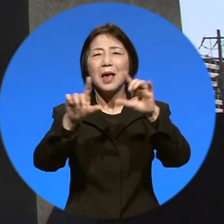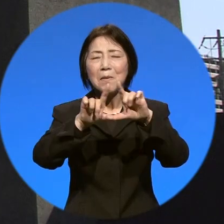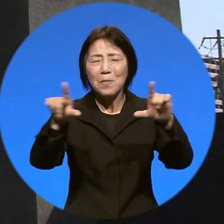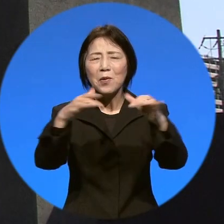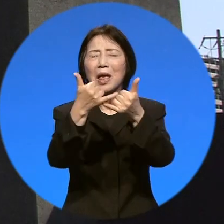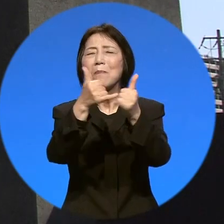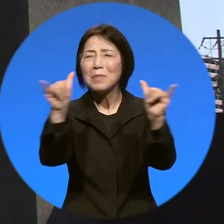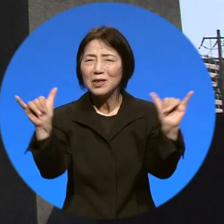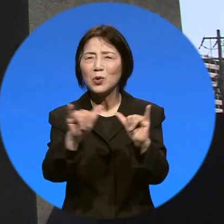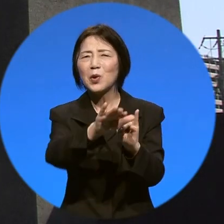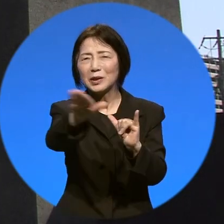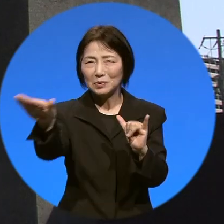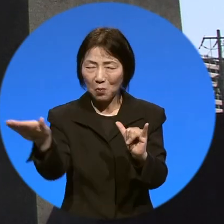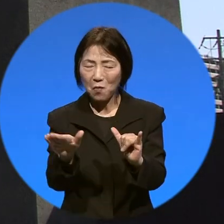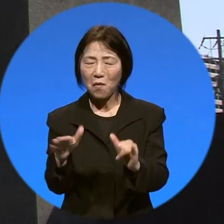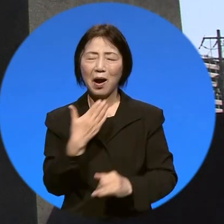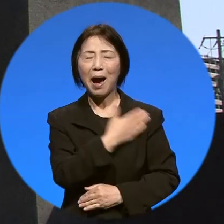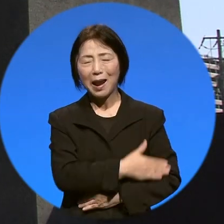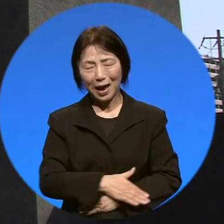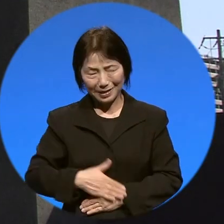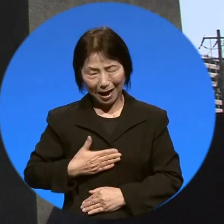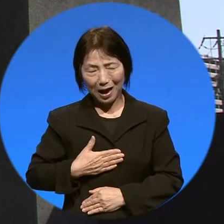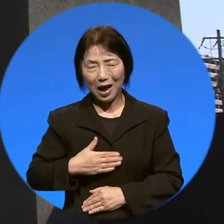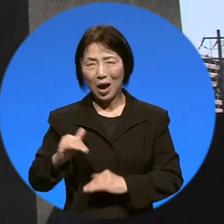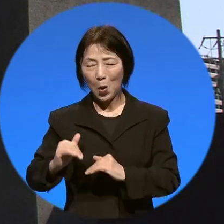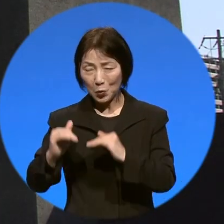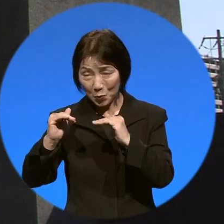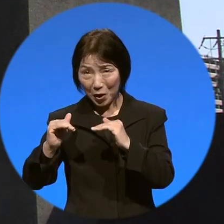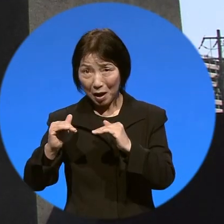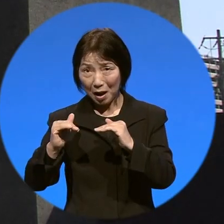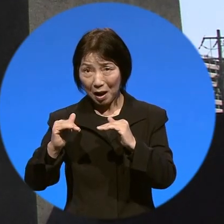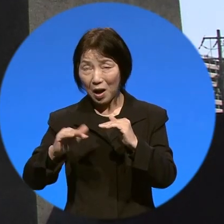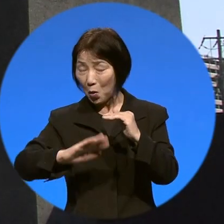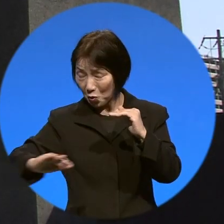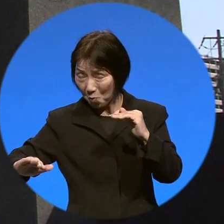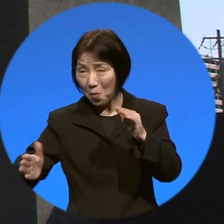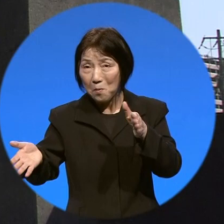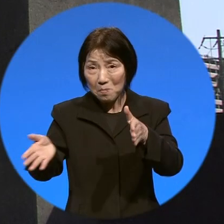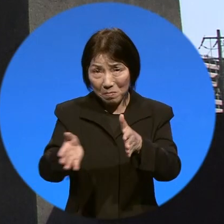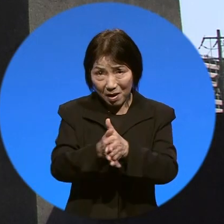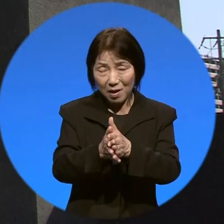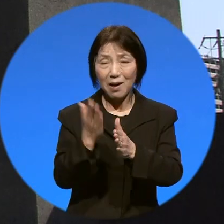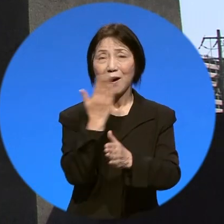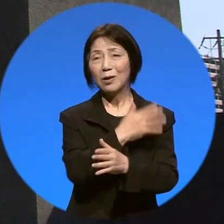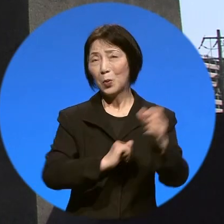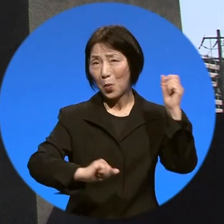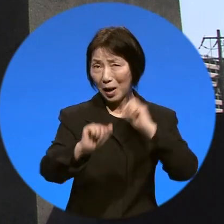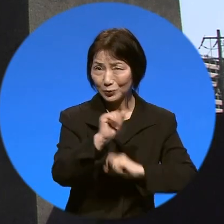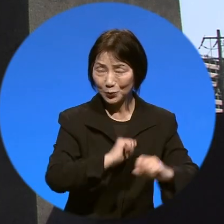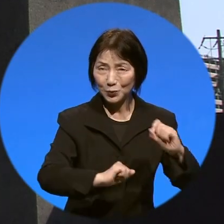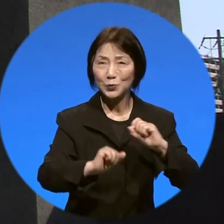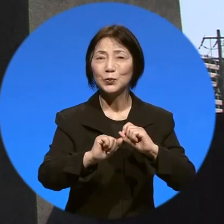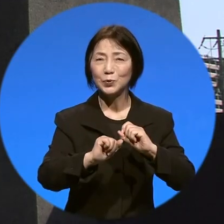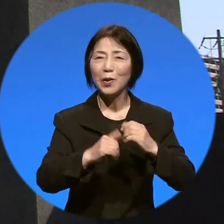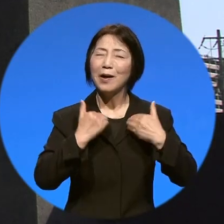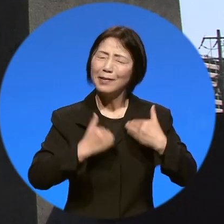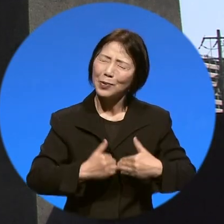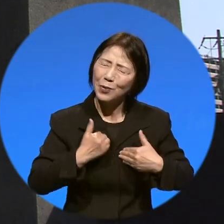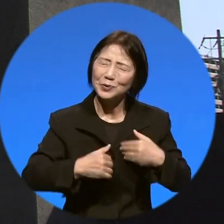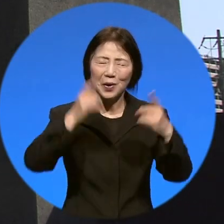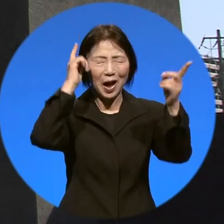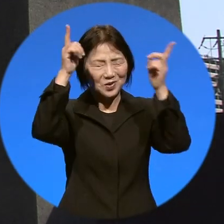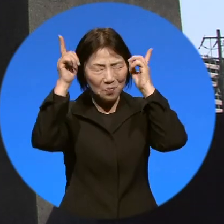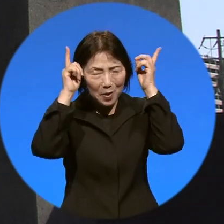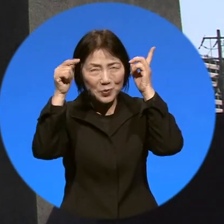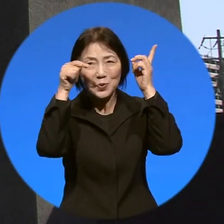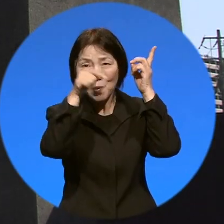民の人たちもみんな子供から老人まで体を動かして楽しく遊べるというの